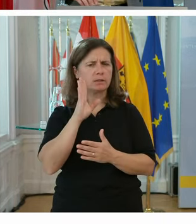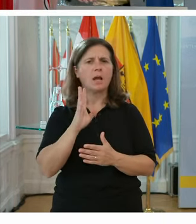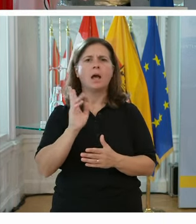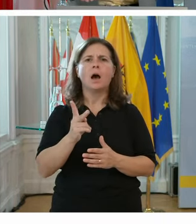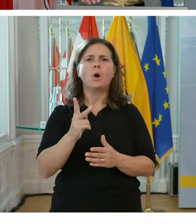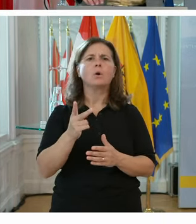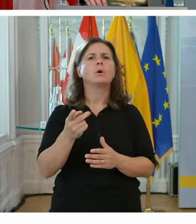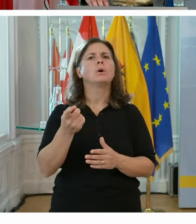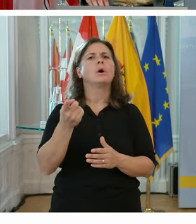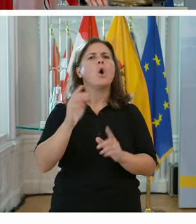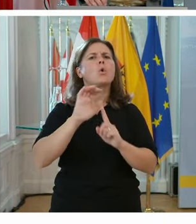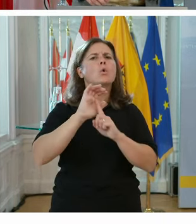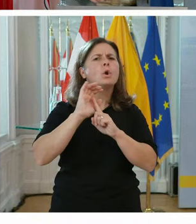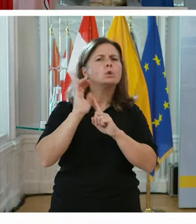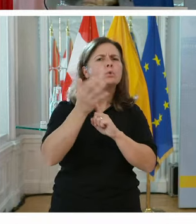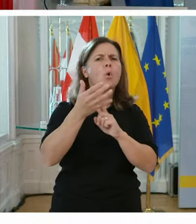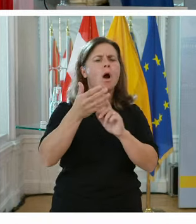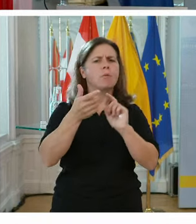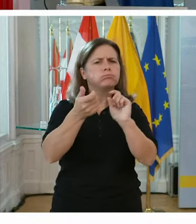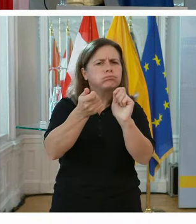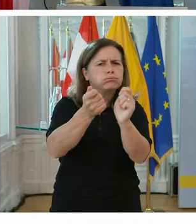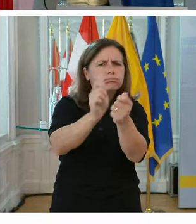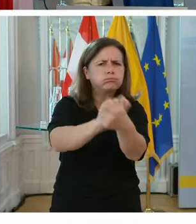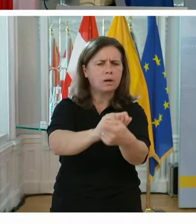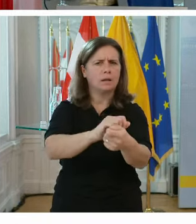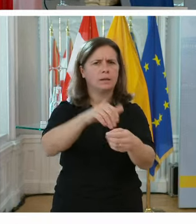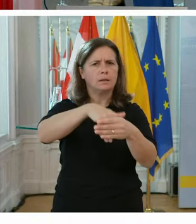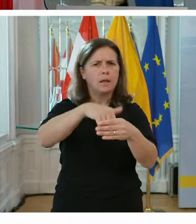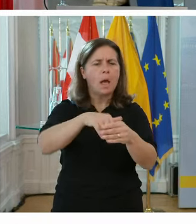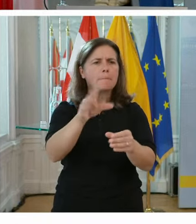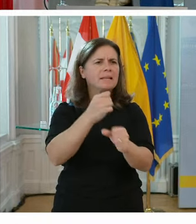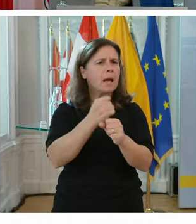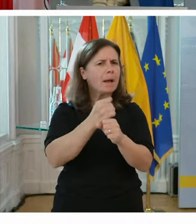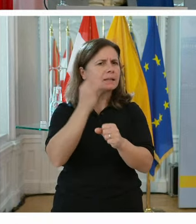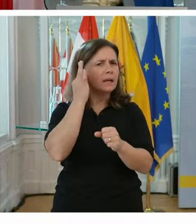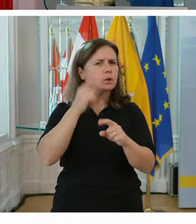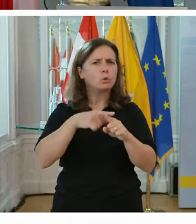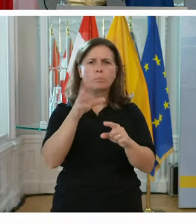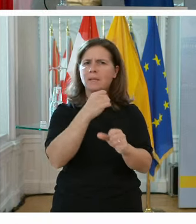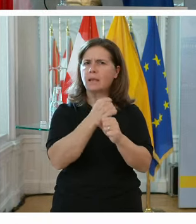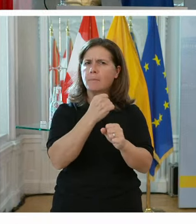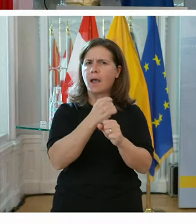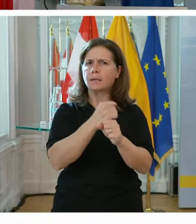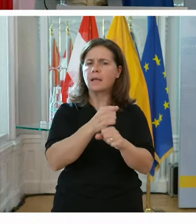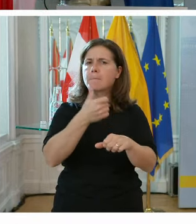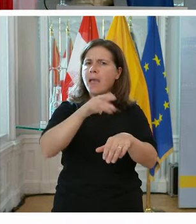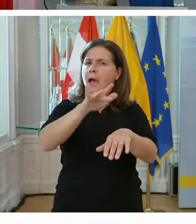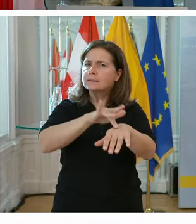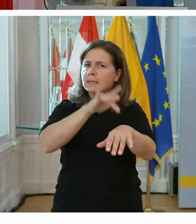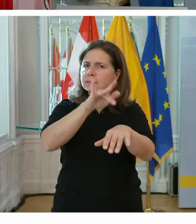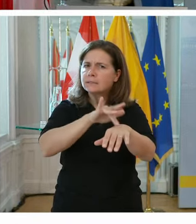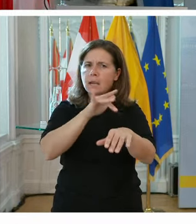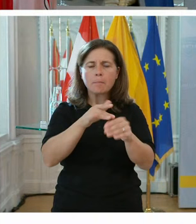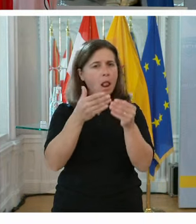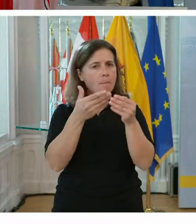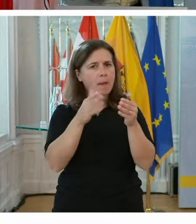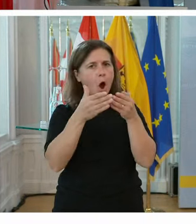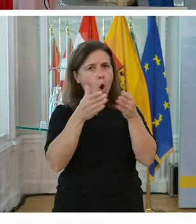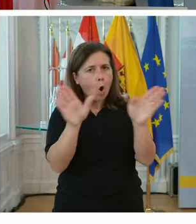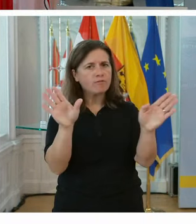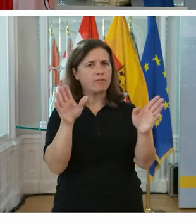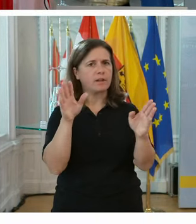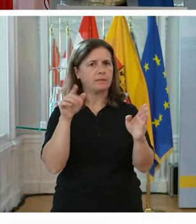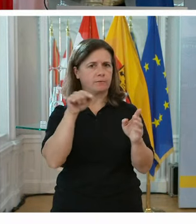auch Kultur im Unternehmen. Mitarbeiterinnen und Mitarbeiter werden sensibilisiert, sind offen gegenüber der